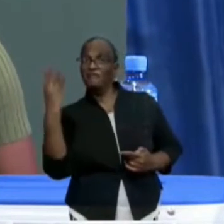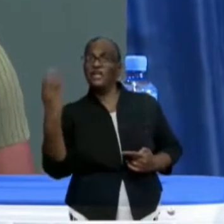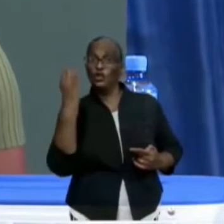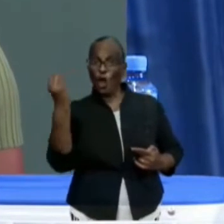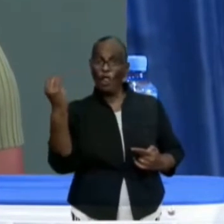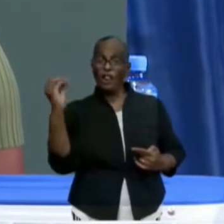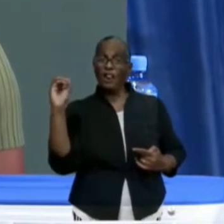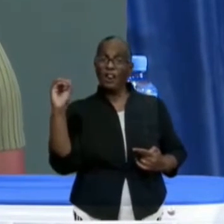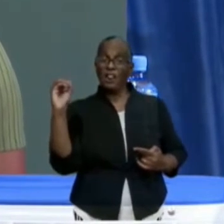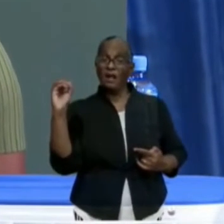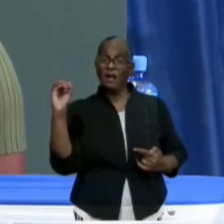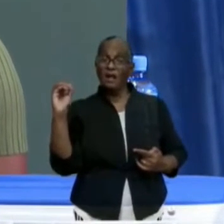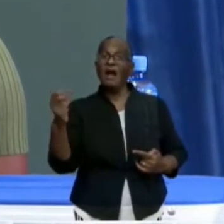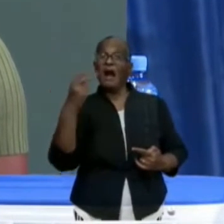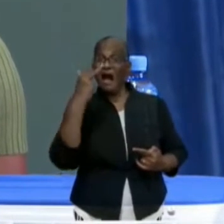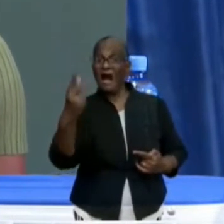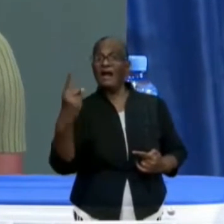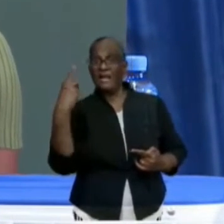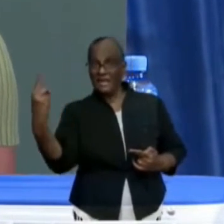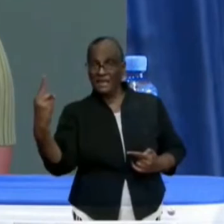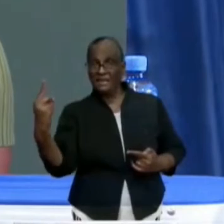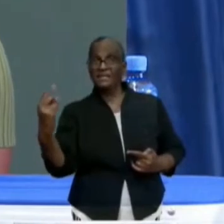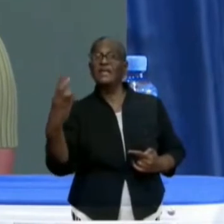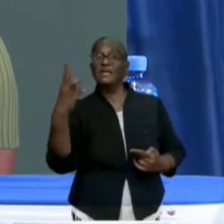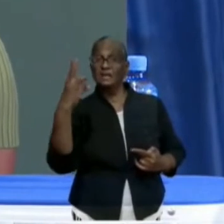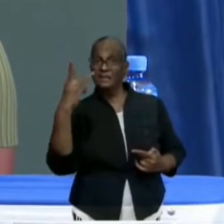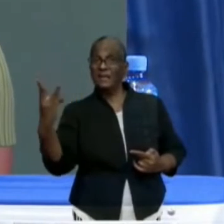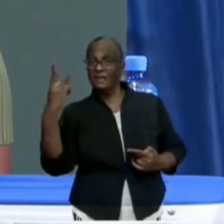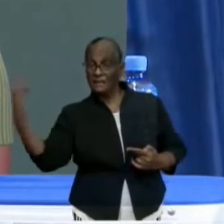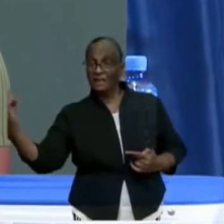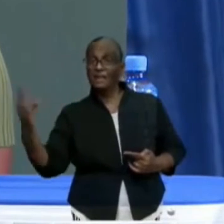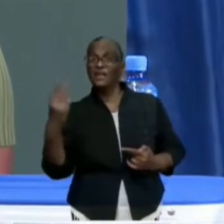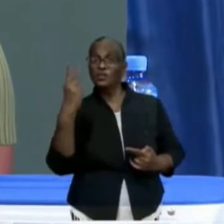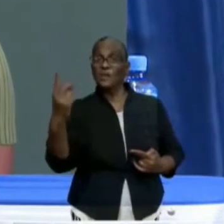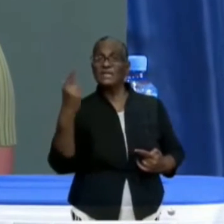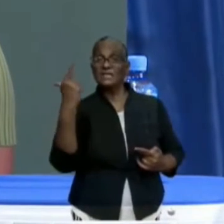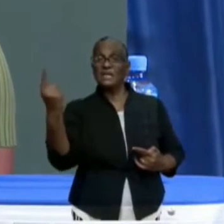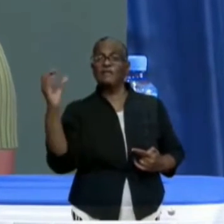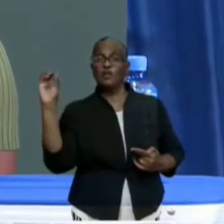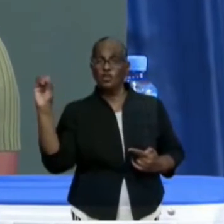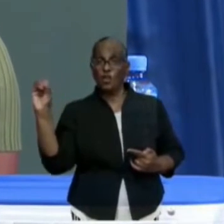en 8133270,